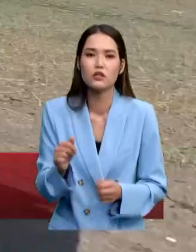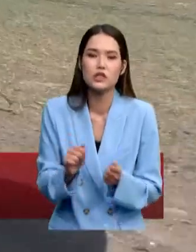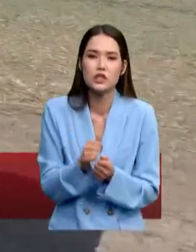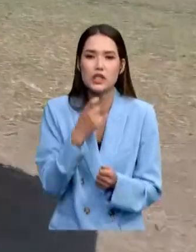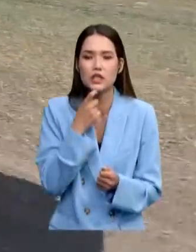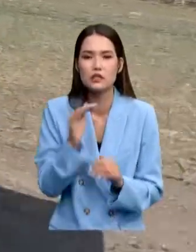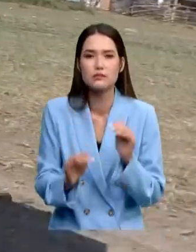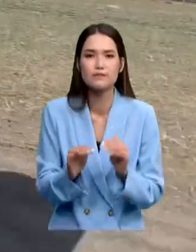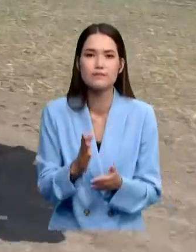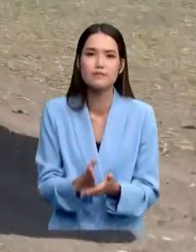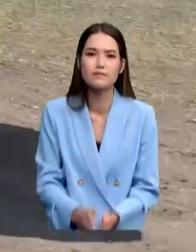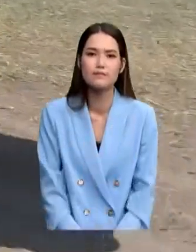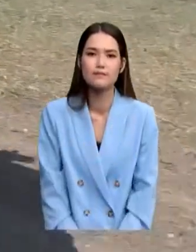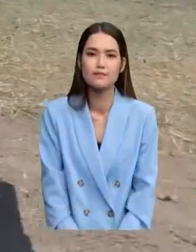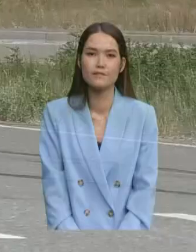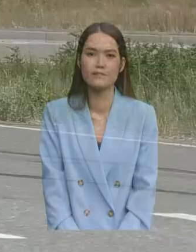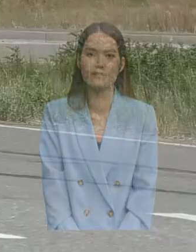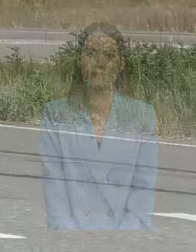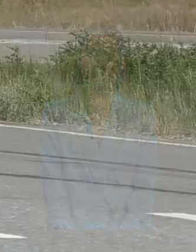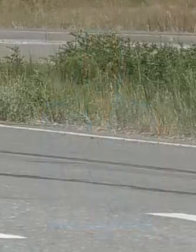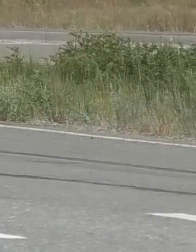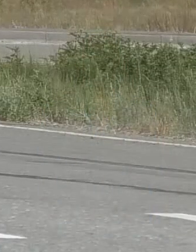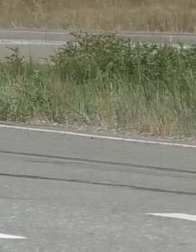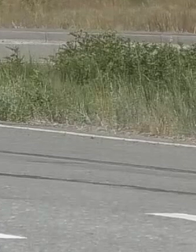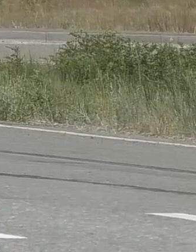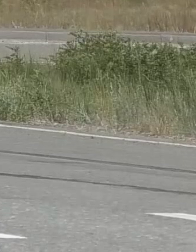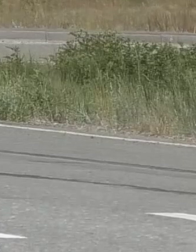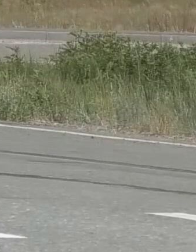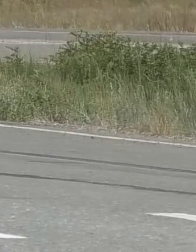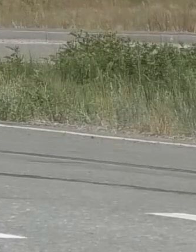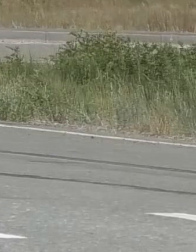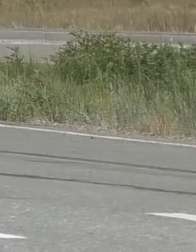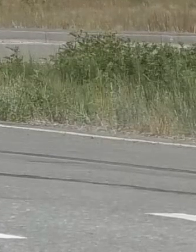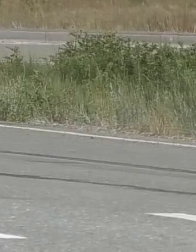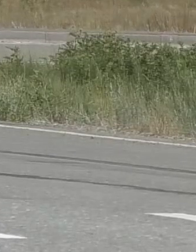қиын. Есенбек Санатұлы, Қайрат Алпысбаев, Атамекен Бизнес, Павлодар облысы.